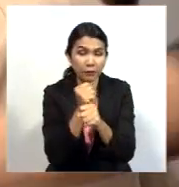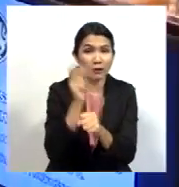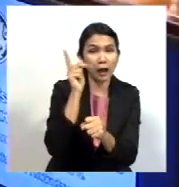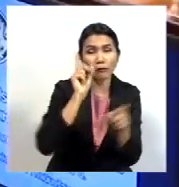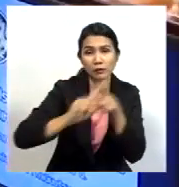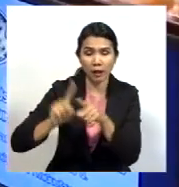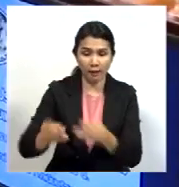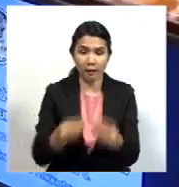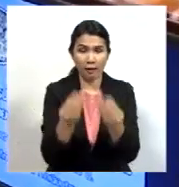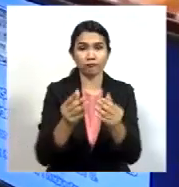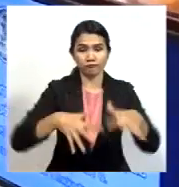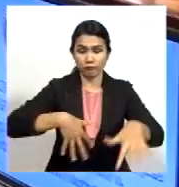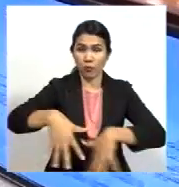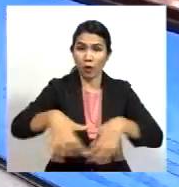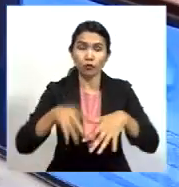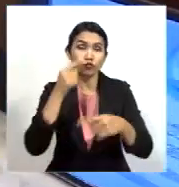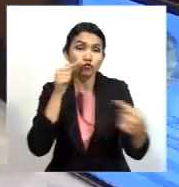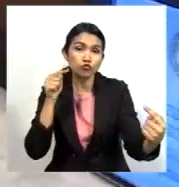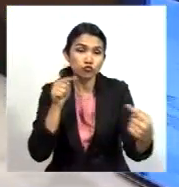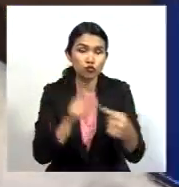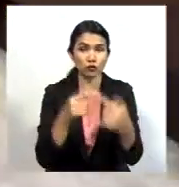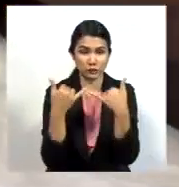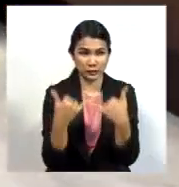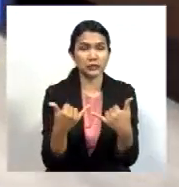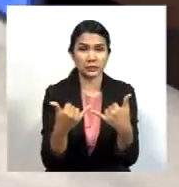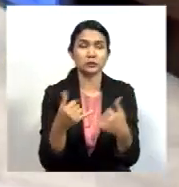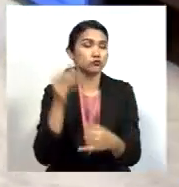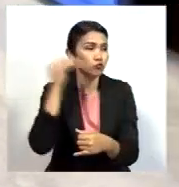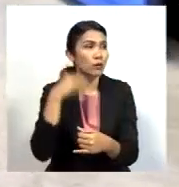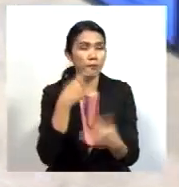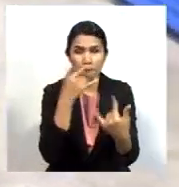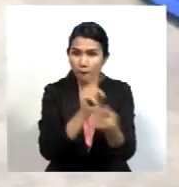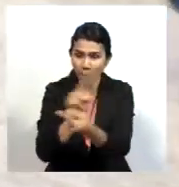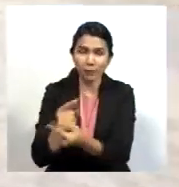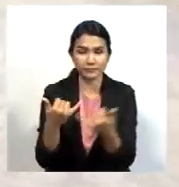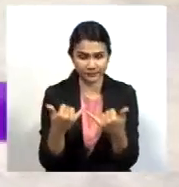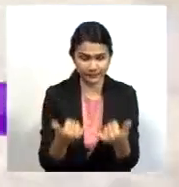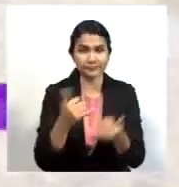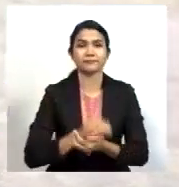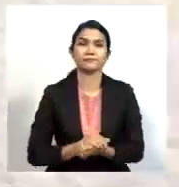านแจ้งให้กับประชาชนนะคะให้สอดคล้องกับสถานการณ์ที่เป็นอยู่ในทุกวันนี้ด้วยค่ะ